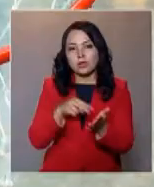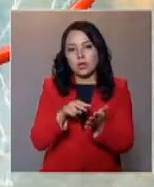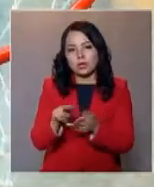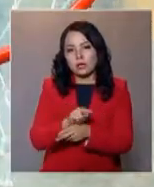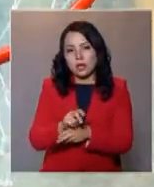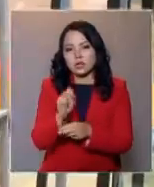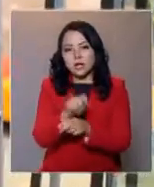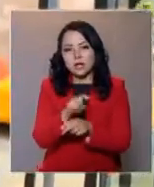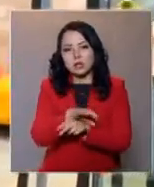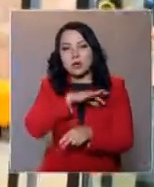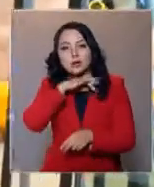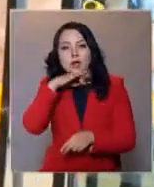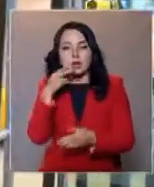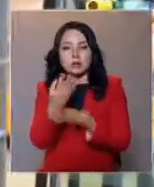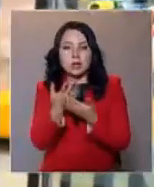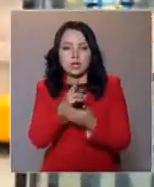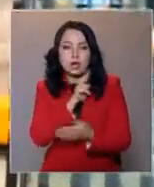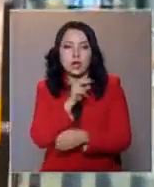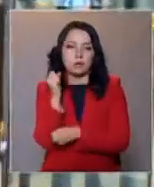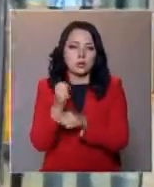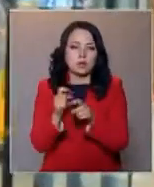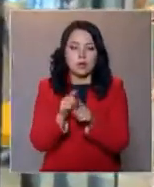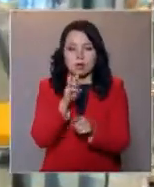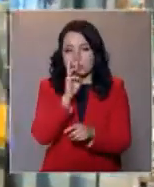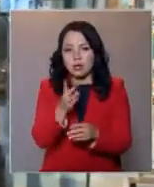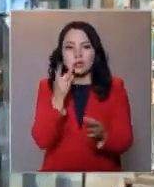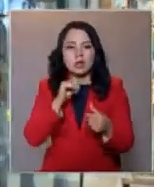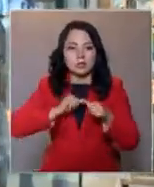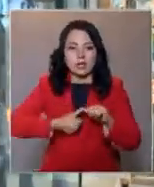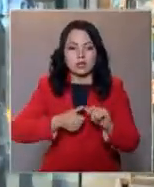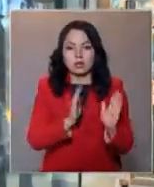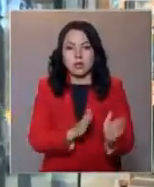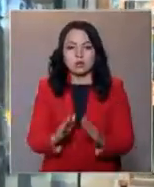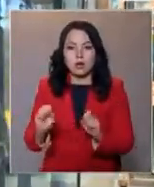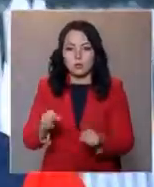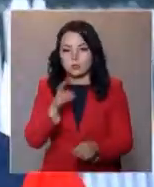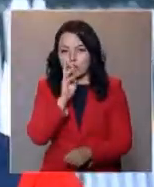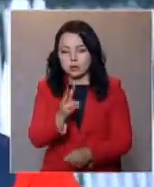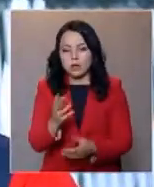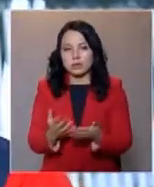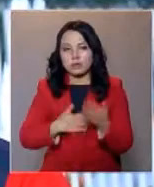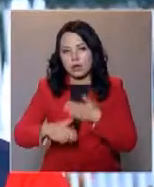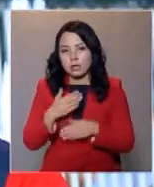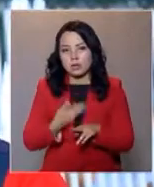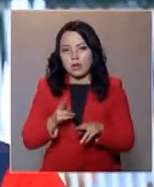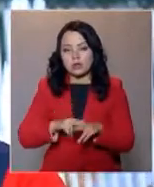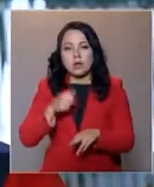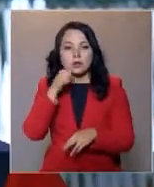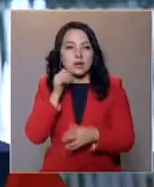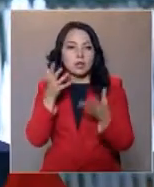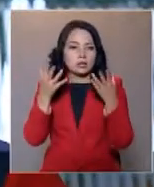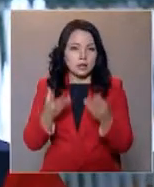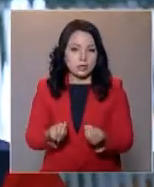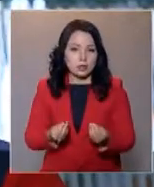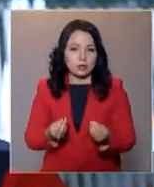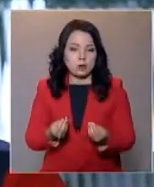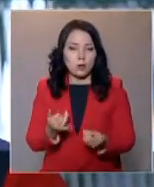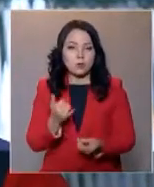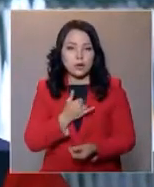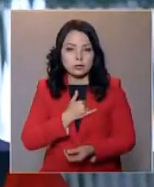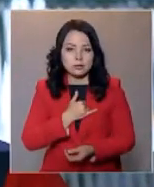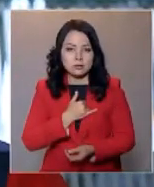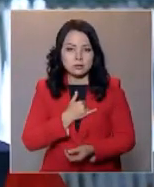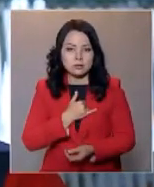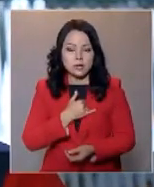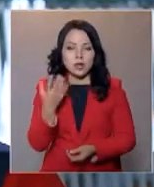стало больше. Значит, и для рабочих стабильность. Заработок. Работа кипит. Вот с вчерашнего дня у нас